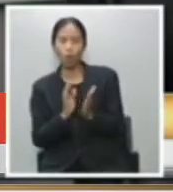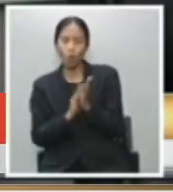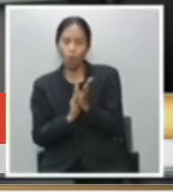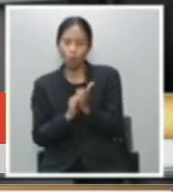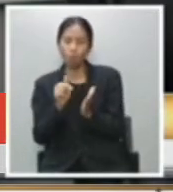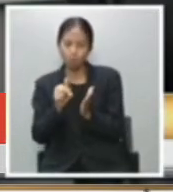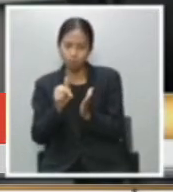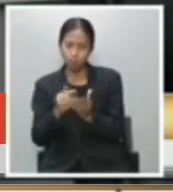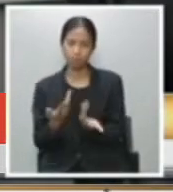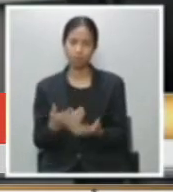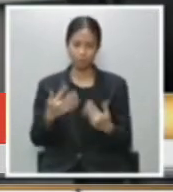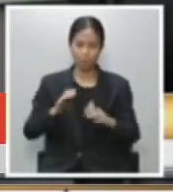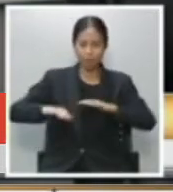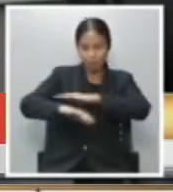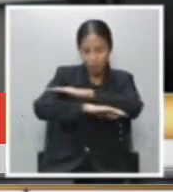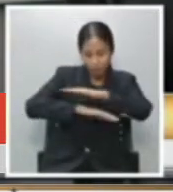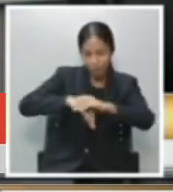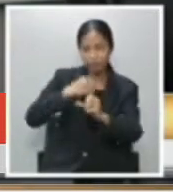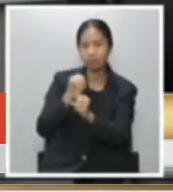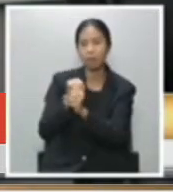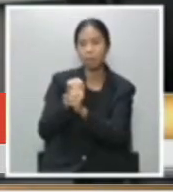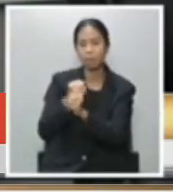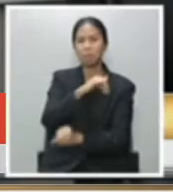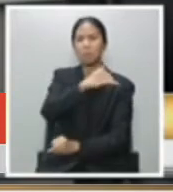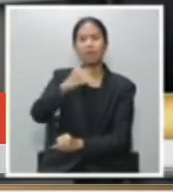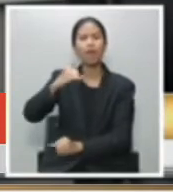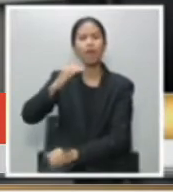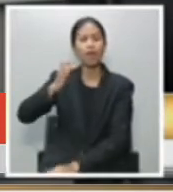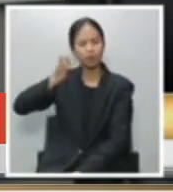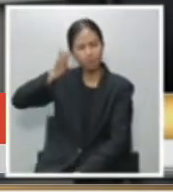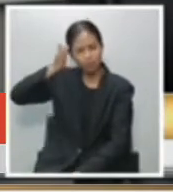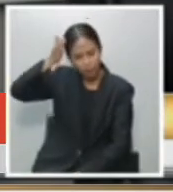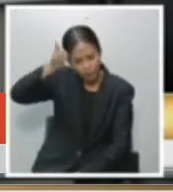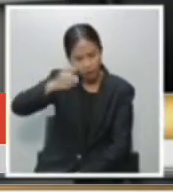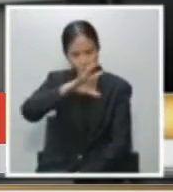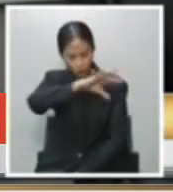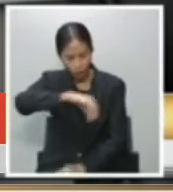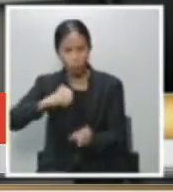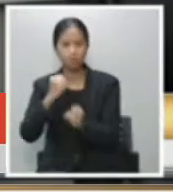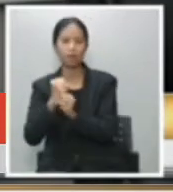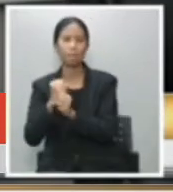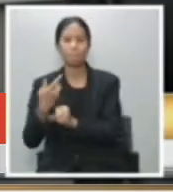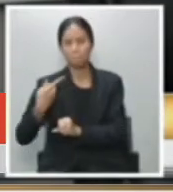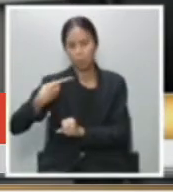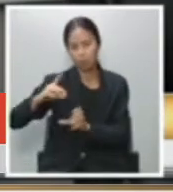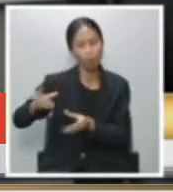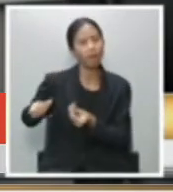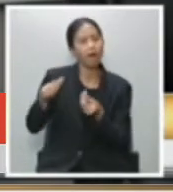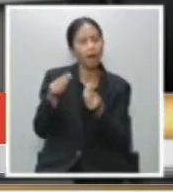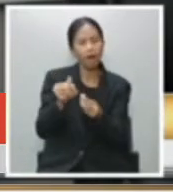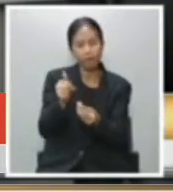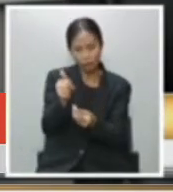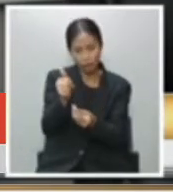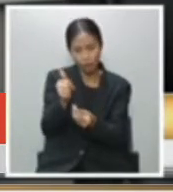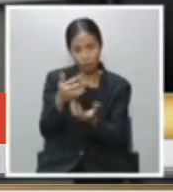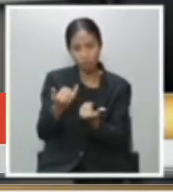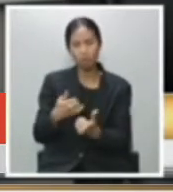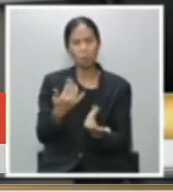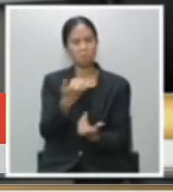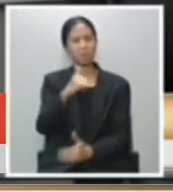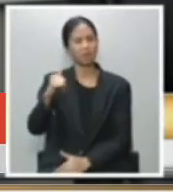ใช้เป็นหลักฐานในการอ้างอิงสักวันหนึ่งครับเขาอาจจะหันมามองและหยิบไปใช้ให้เกิดประโยชน์ได้สักวันหนึ่ง